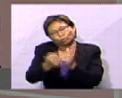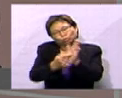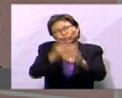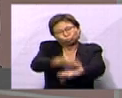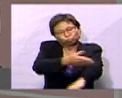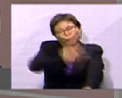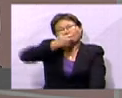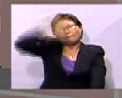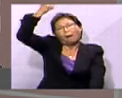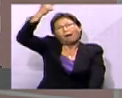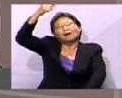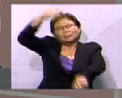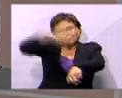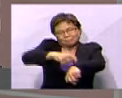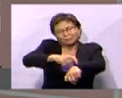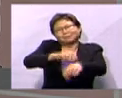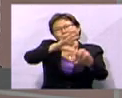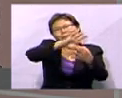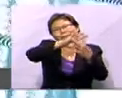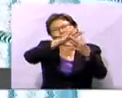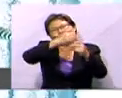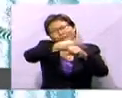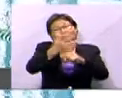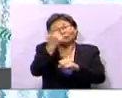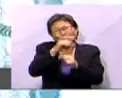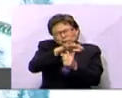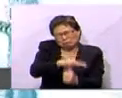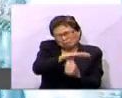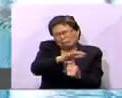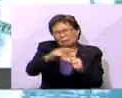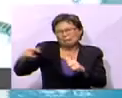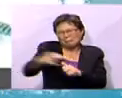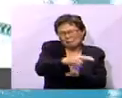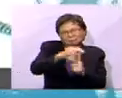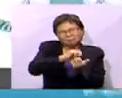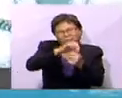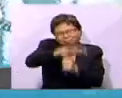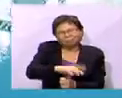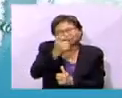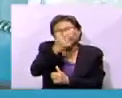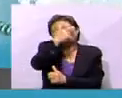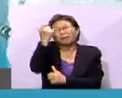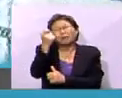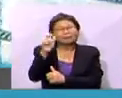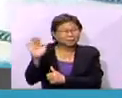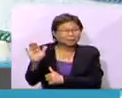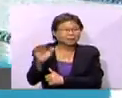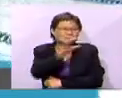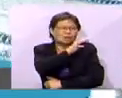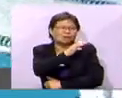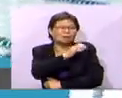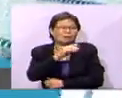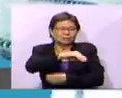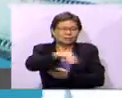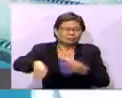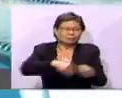terbaik sepanjang beraksi di sana. Tidak mahu meletakkan tekanan kepada barisan perenang negara, Birmingham mengambil